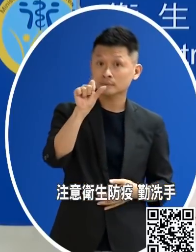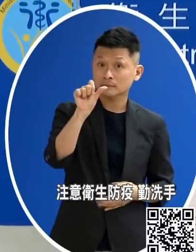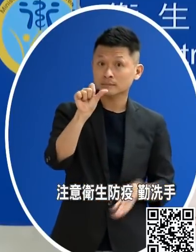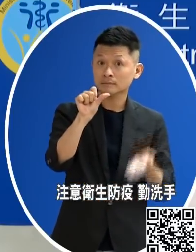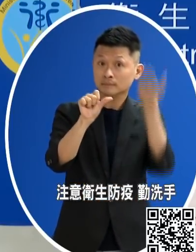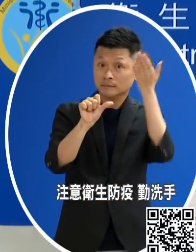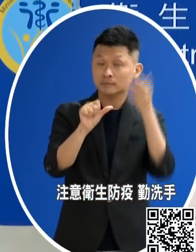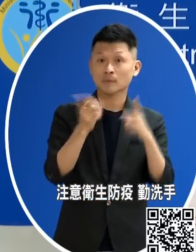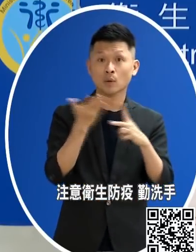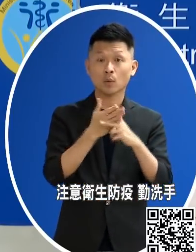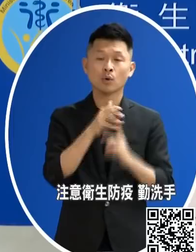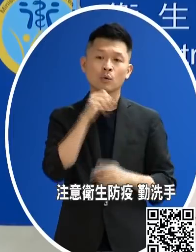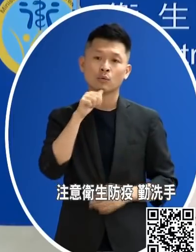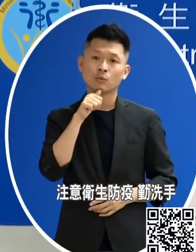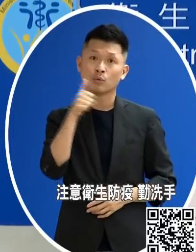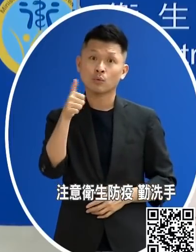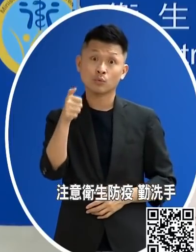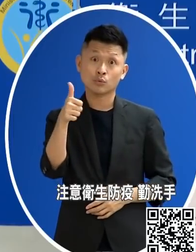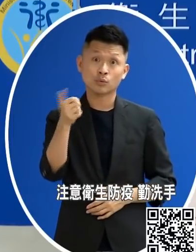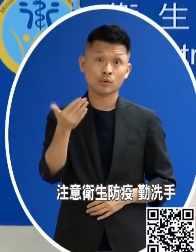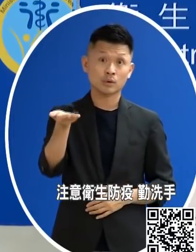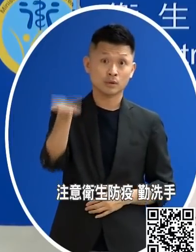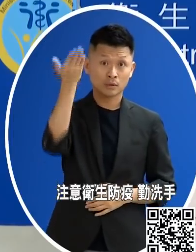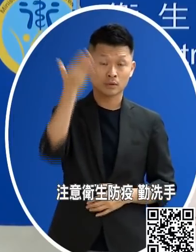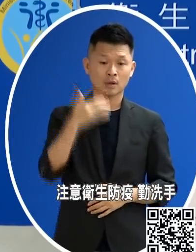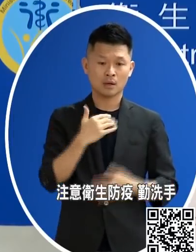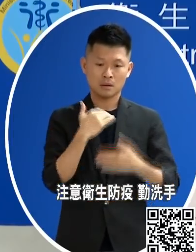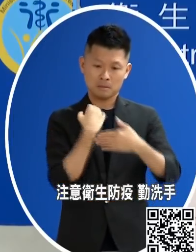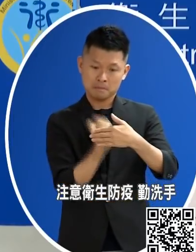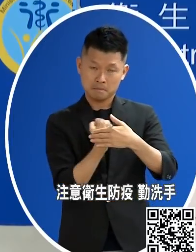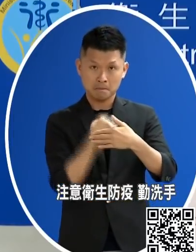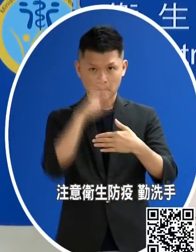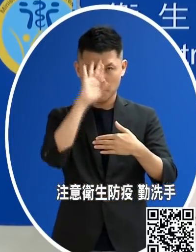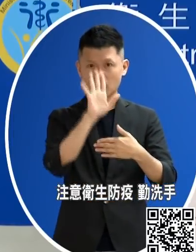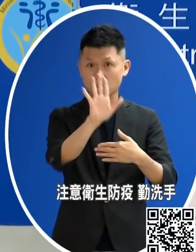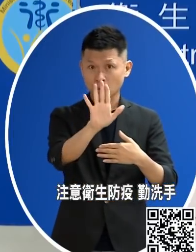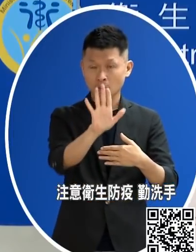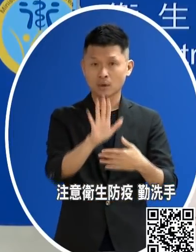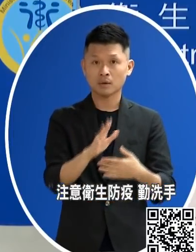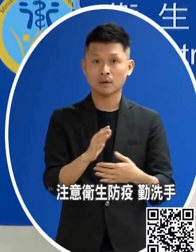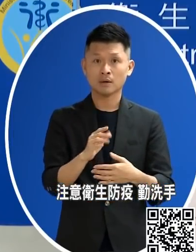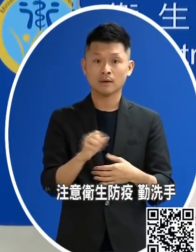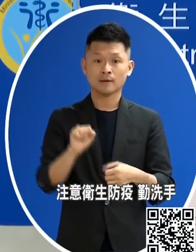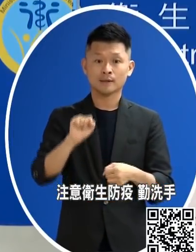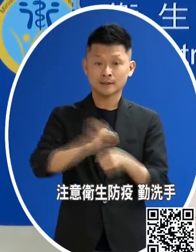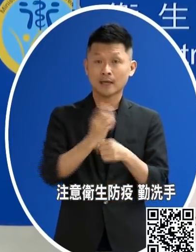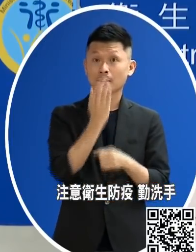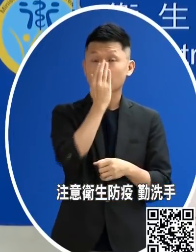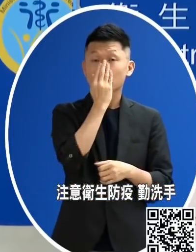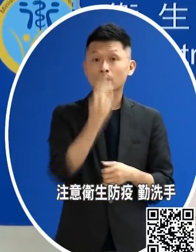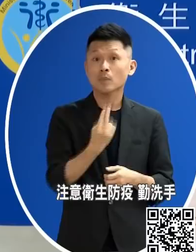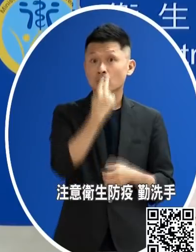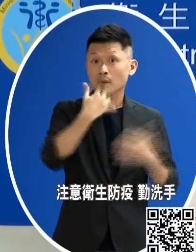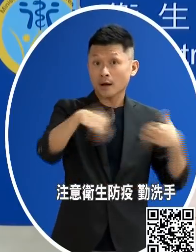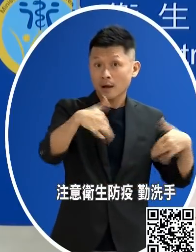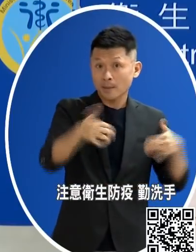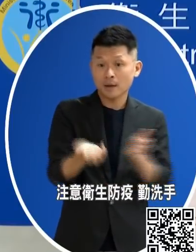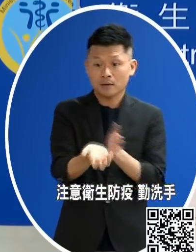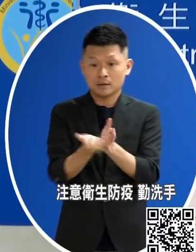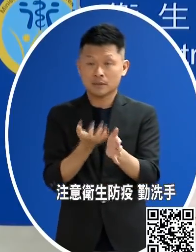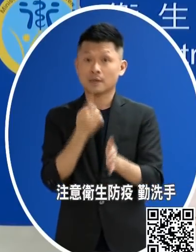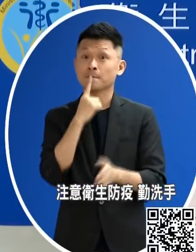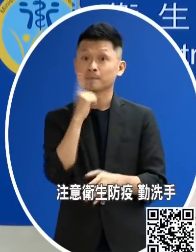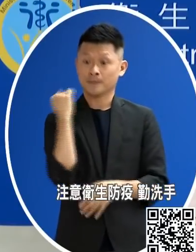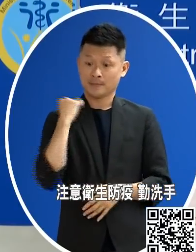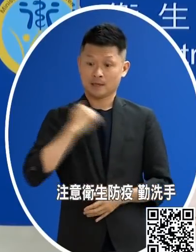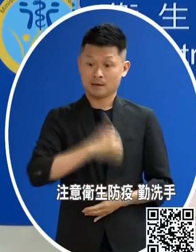65岁或者是年纪大于55岁有潜伏疾病的这些病人，在还没有使用氧气之前都适合用使用这样的一个